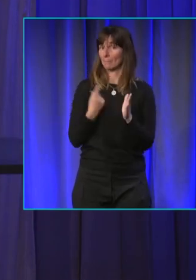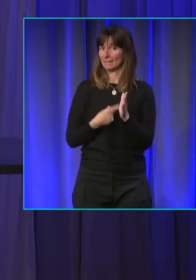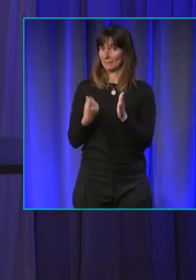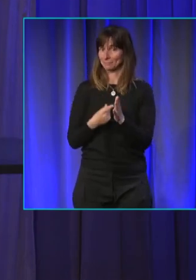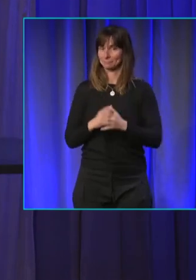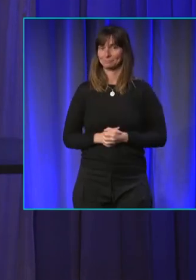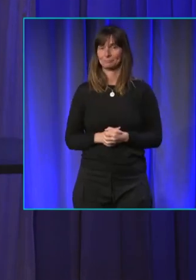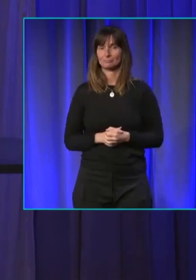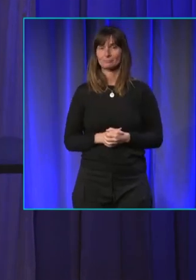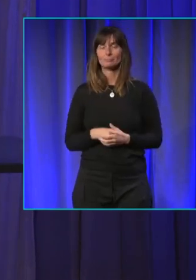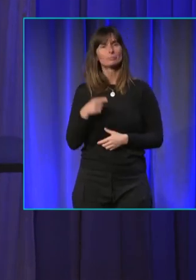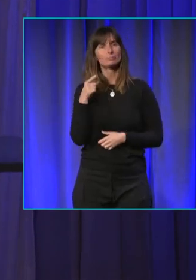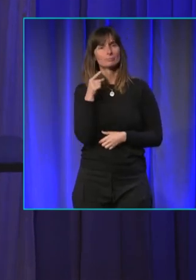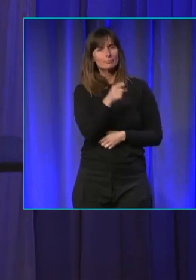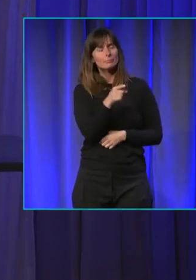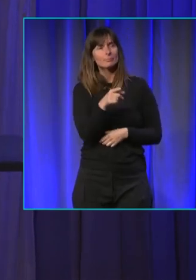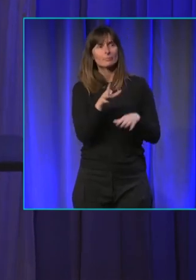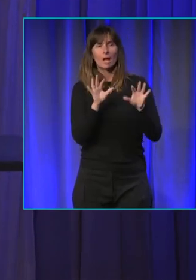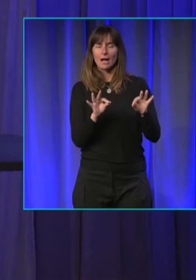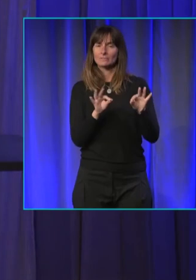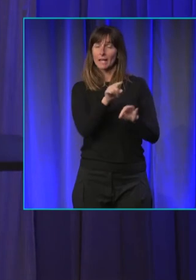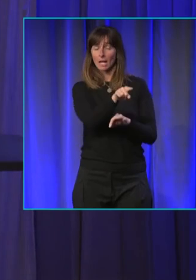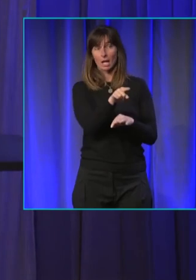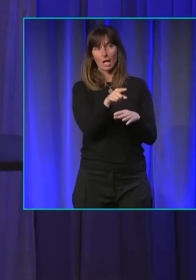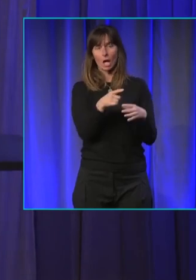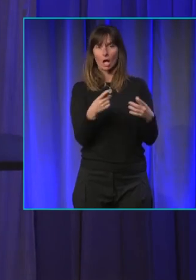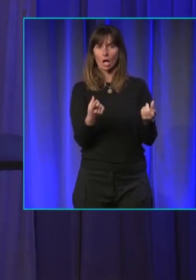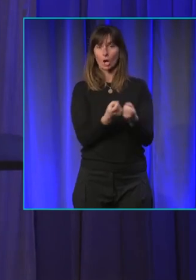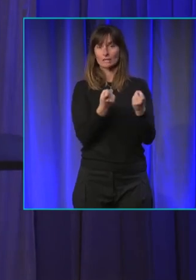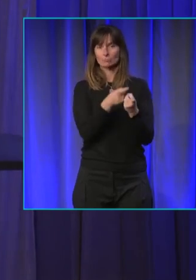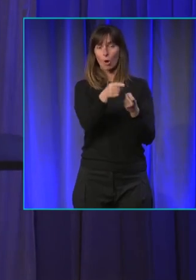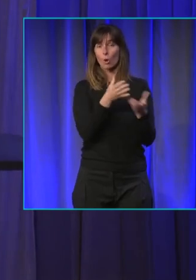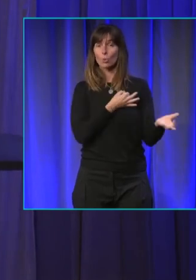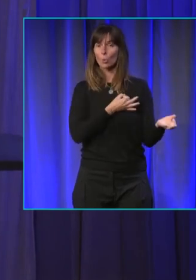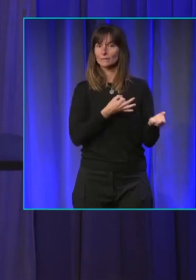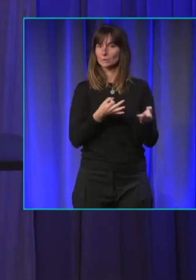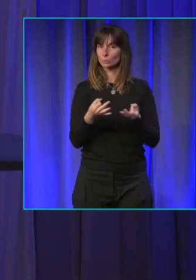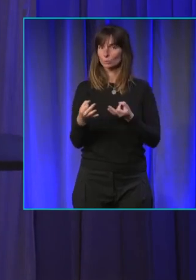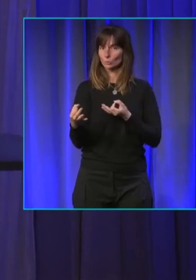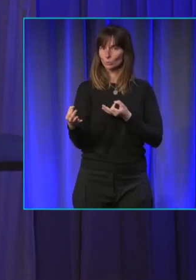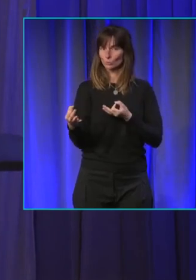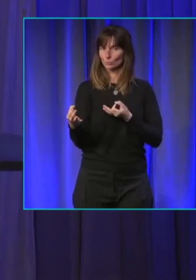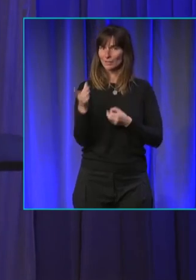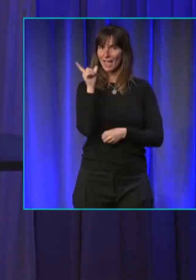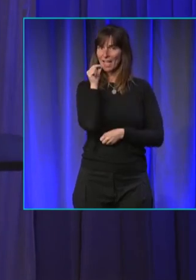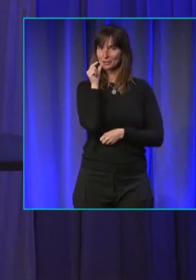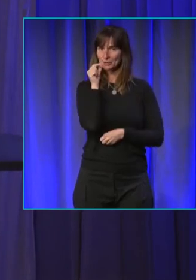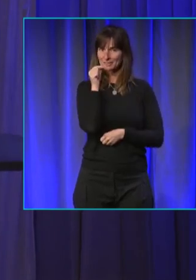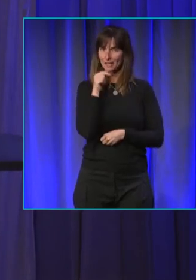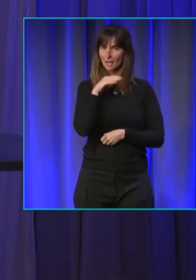Maintenant, sur des épreuves comme ça qui sont plutôt continues, à intensité